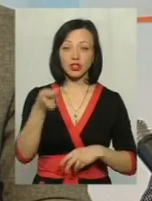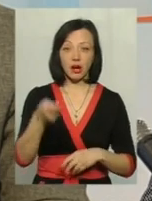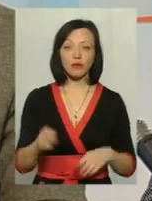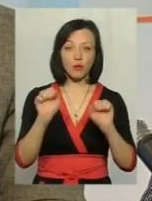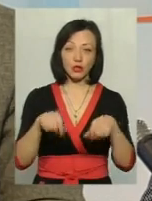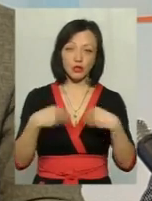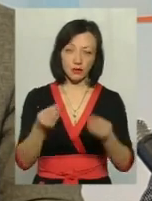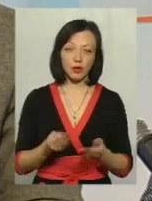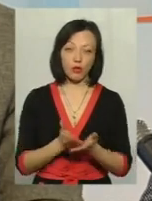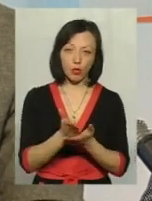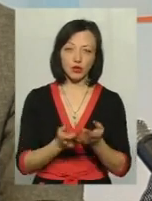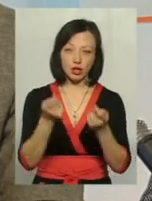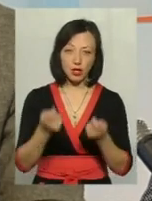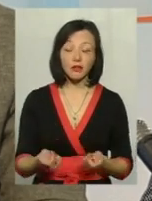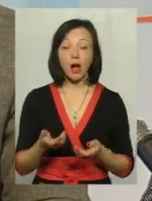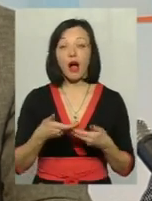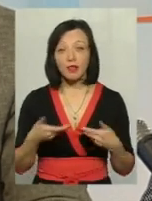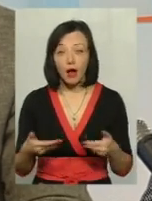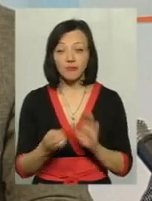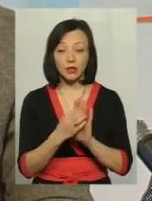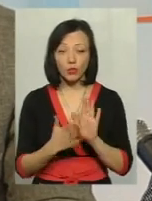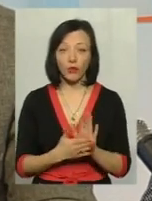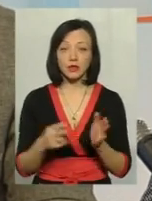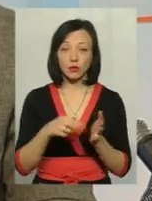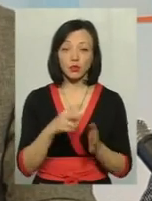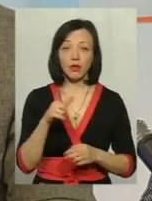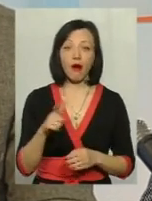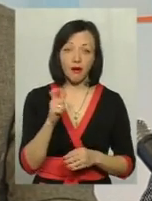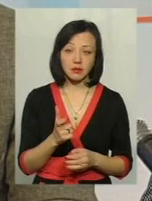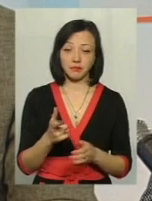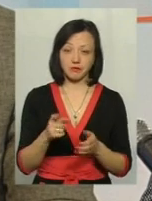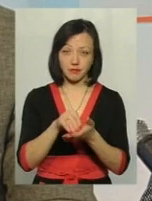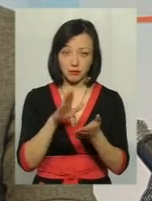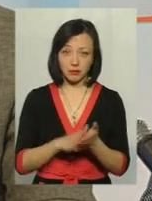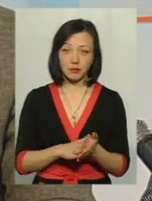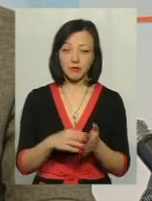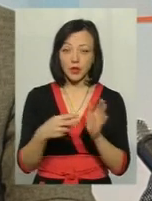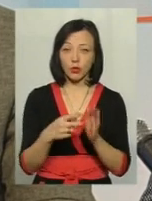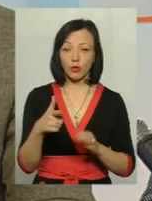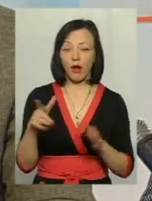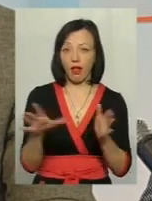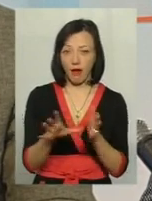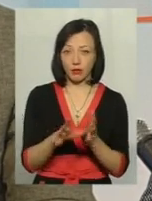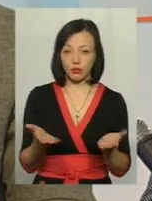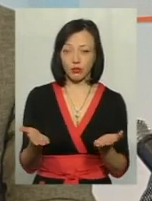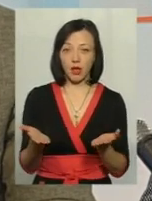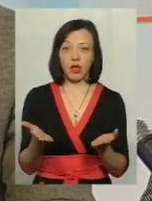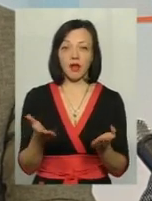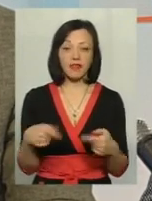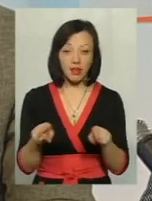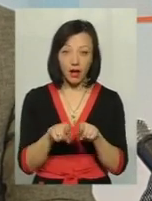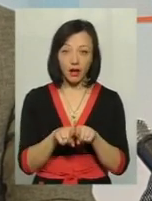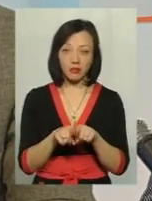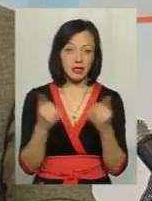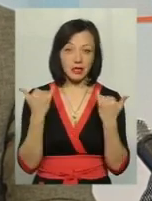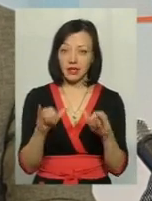надавати дешевшу послугу. Нам встановлюють ціну на газ, нам встановлюють ціну на електроенергію. І вона таким